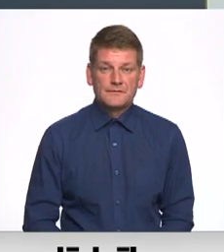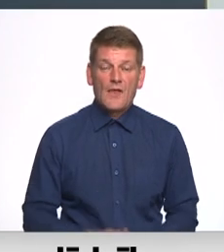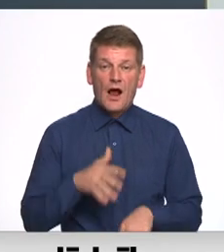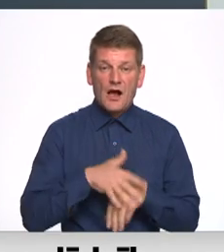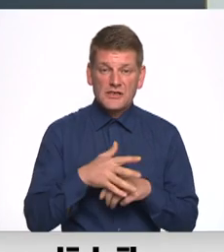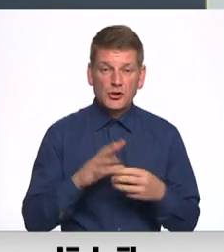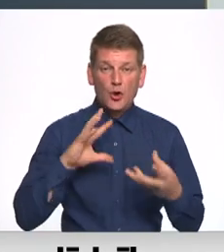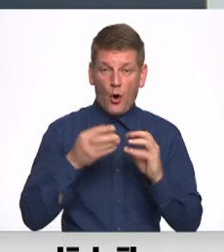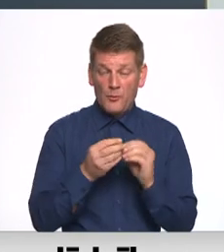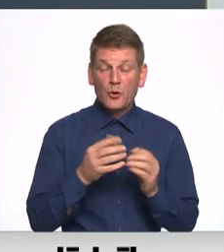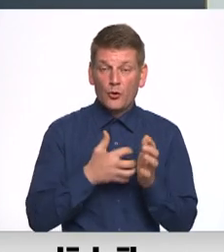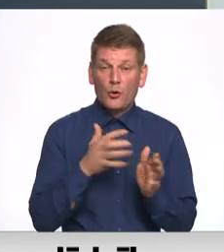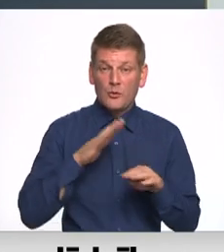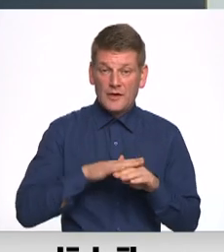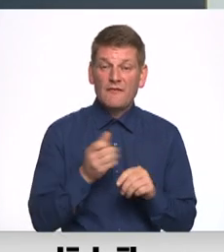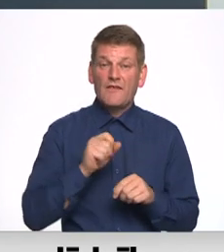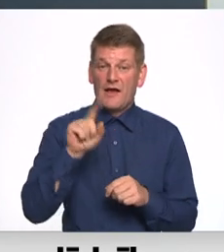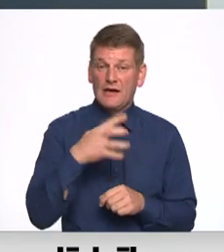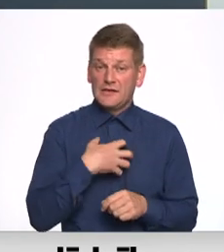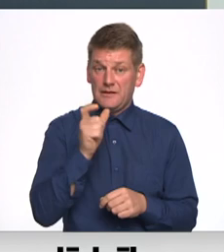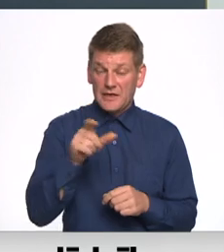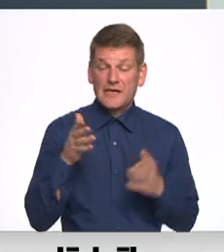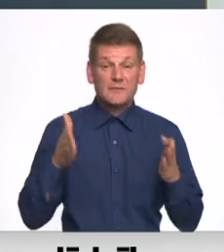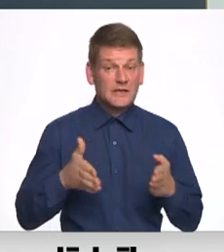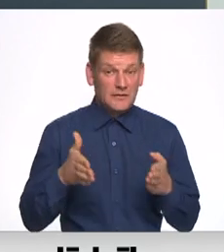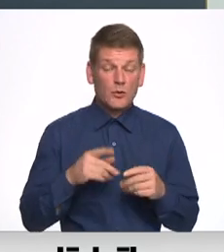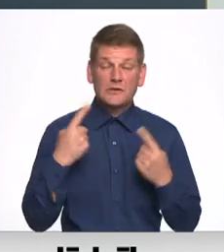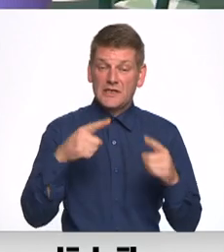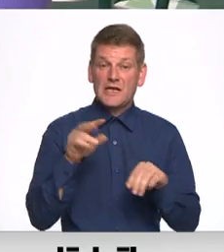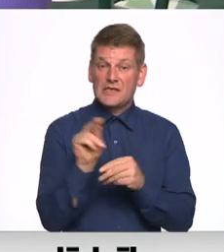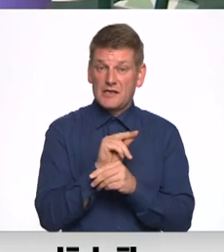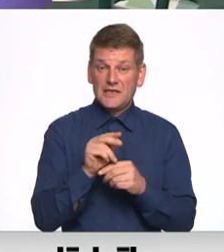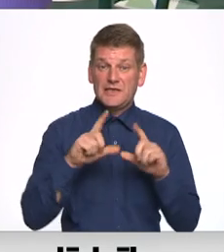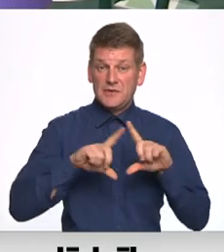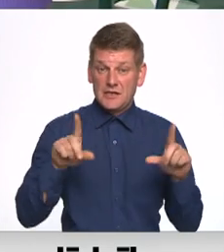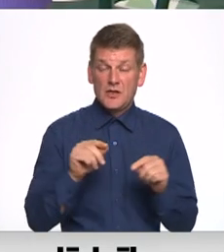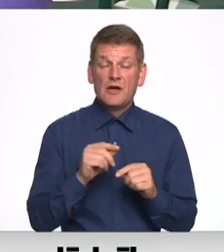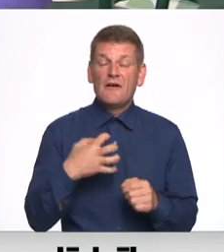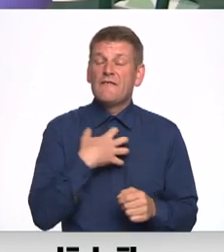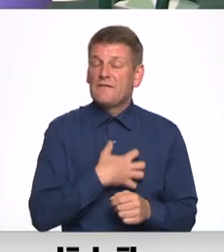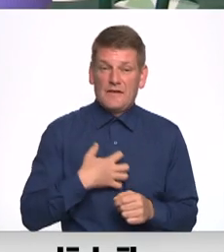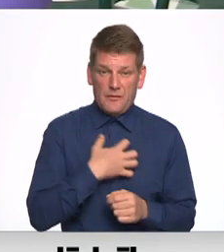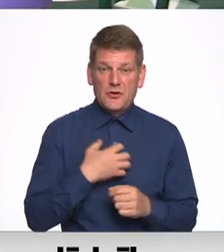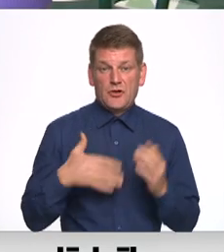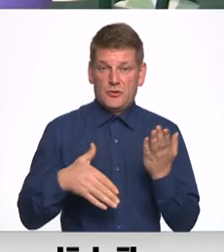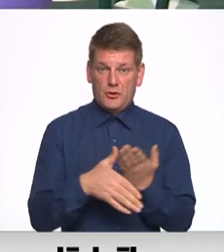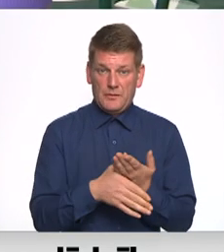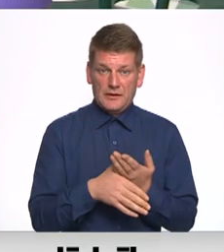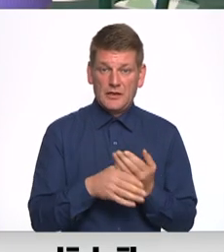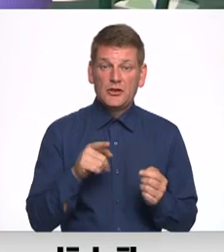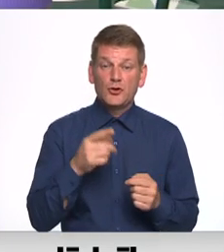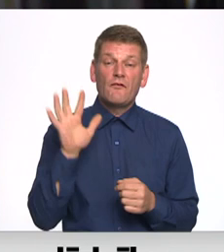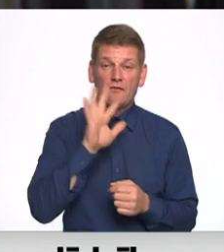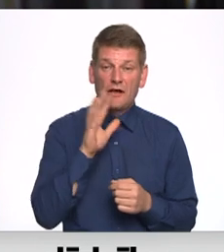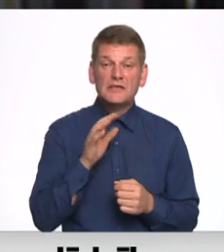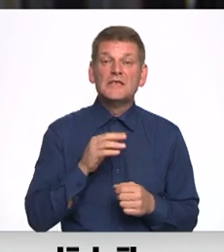Asins komponentu trūkuma dēļ šobrīd vairākiem pacientiem slimnīcās un citās ārstniecības iestādēs akūta nepieciešama palīdzība. Taču valsts